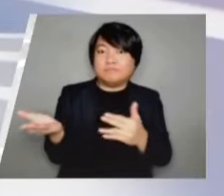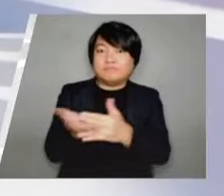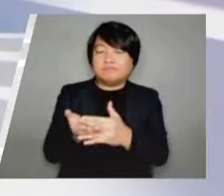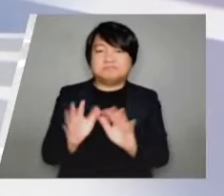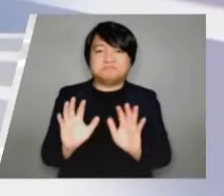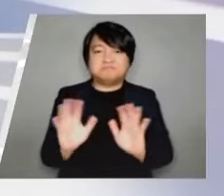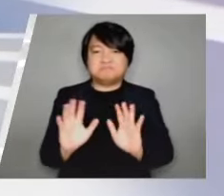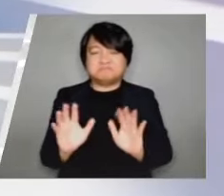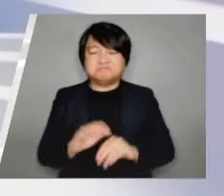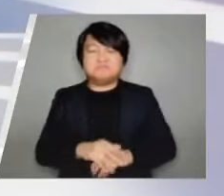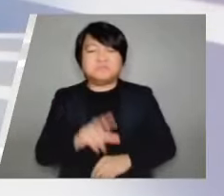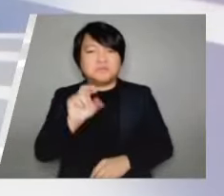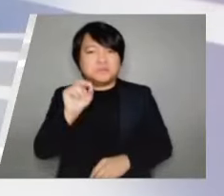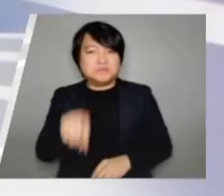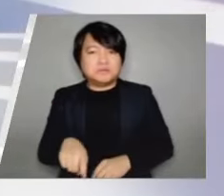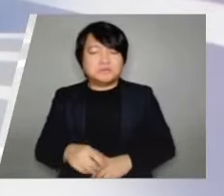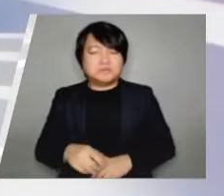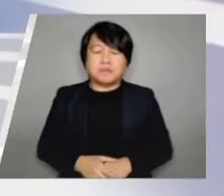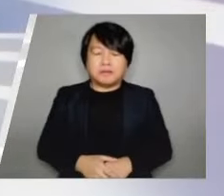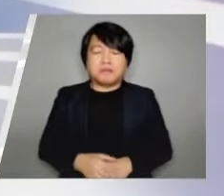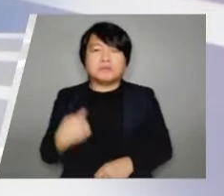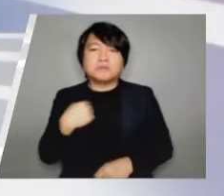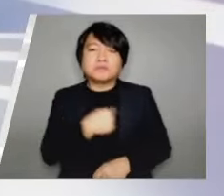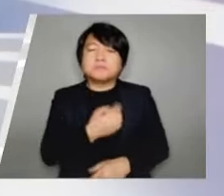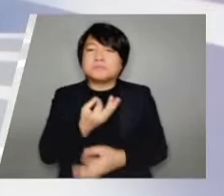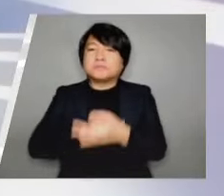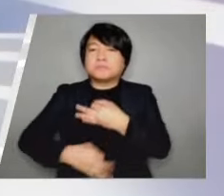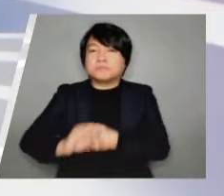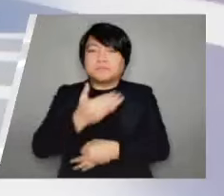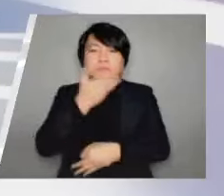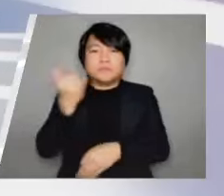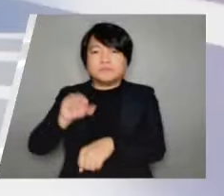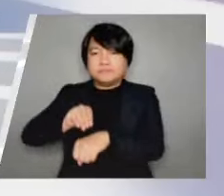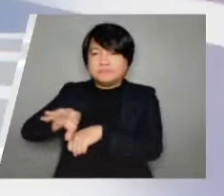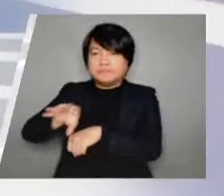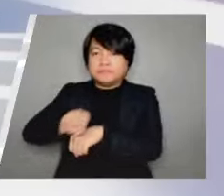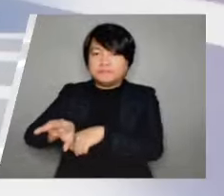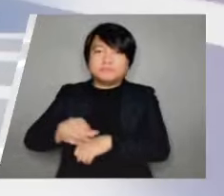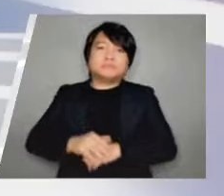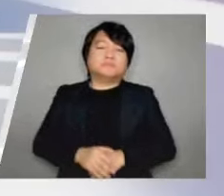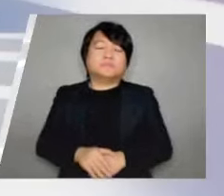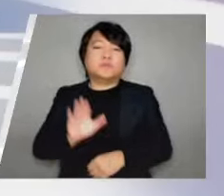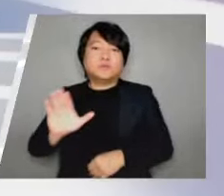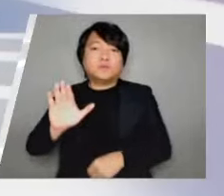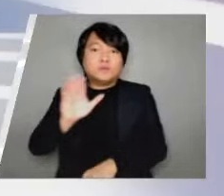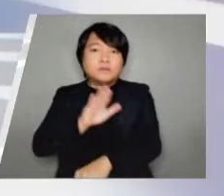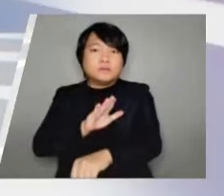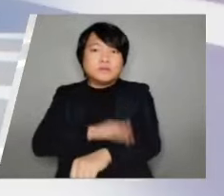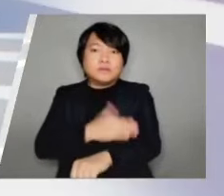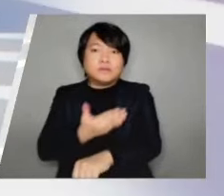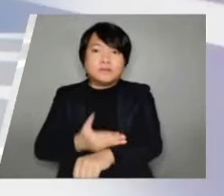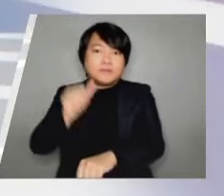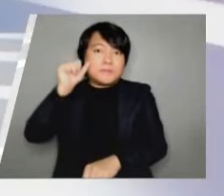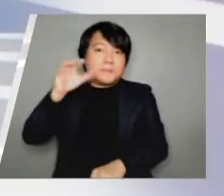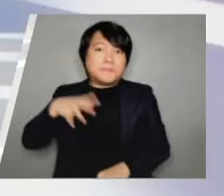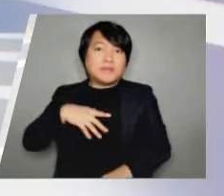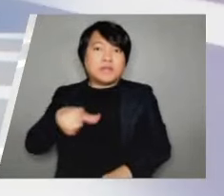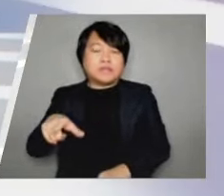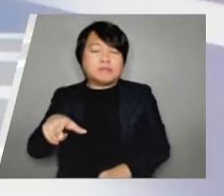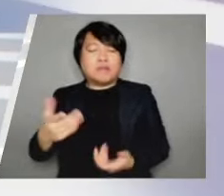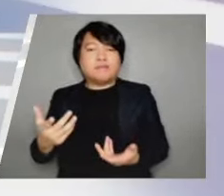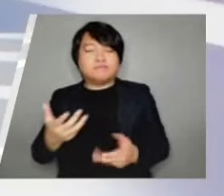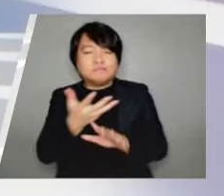undergo counseling. Yung anak naman niya ay kusang loob naman humihingi ng patawad sa